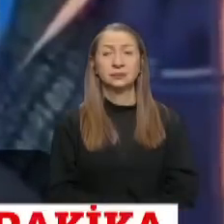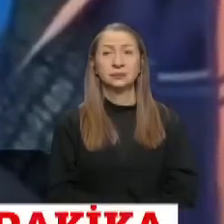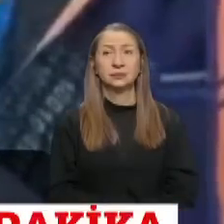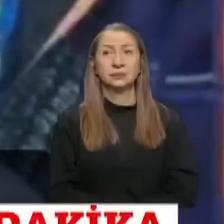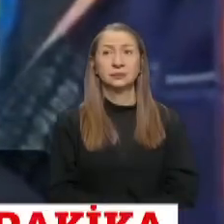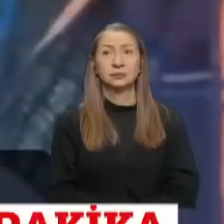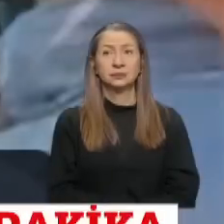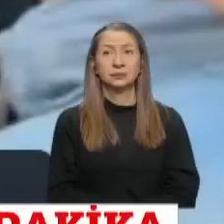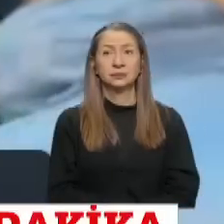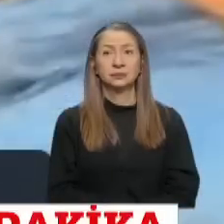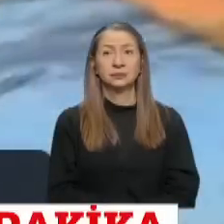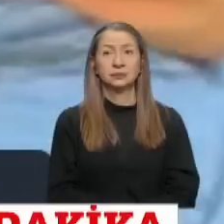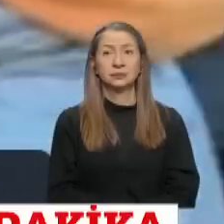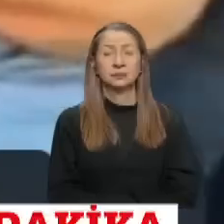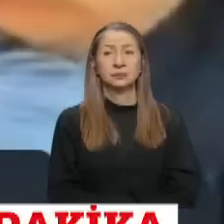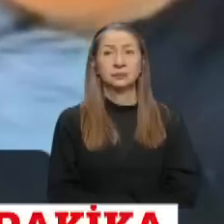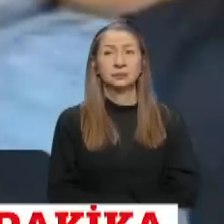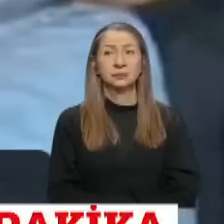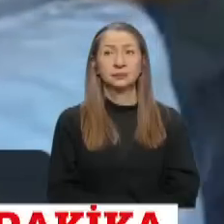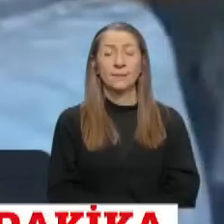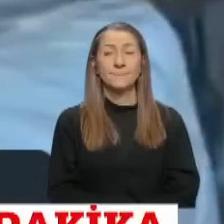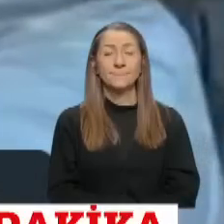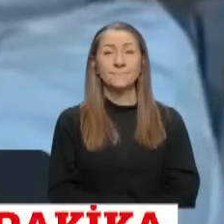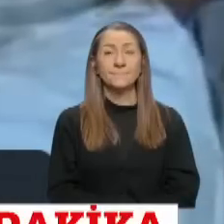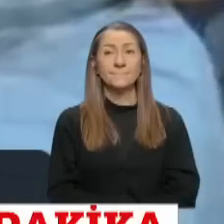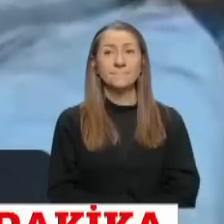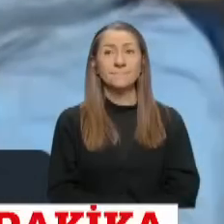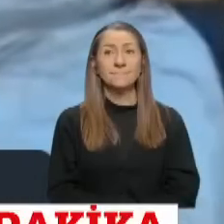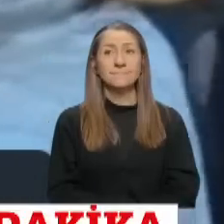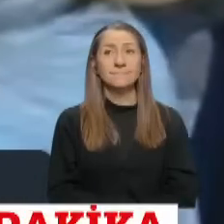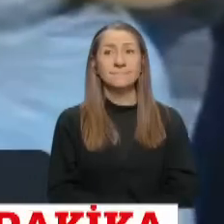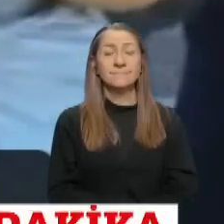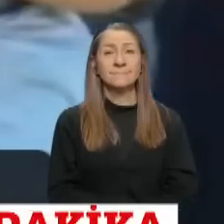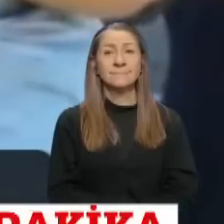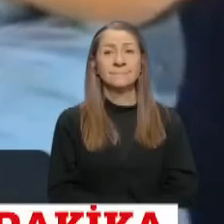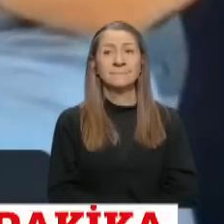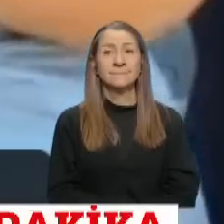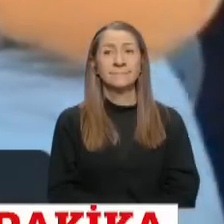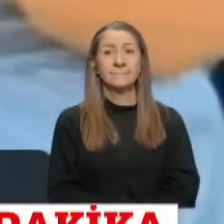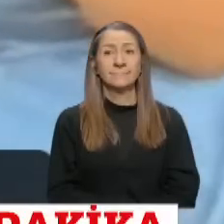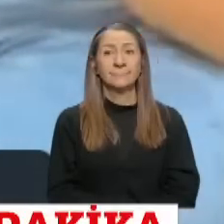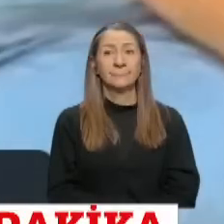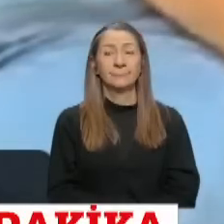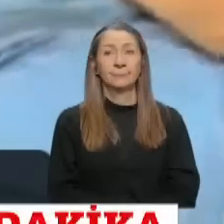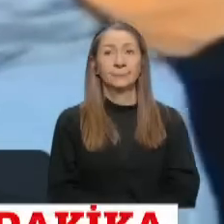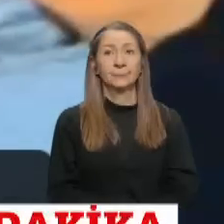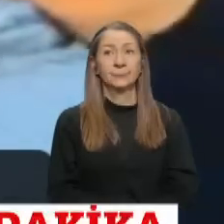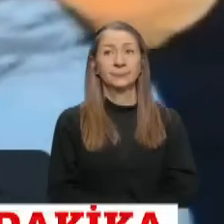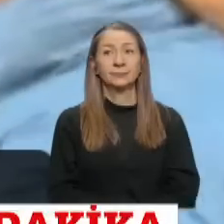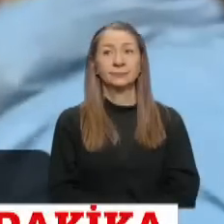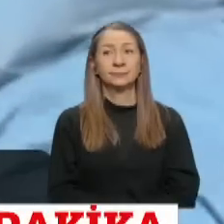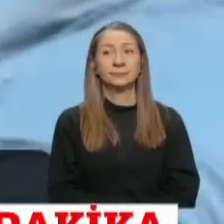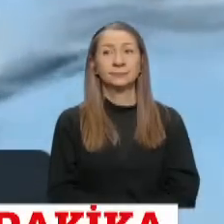bitti, anlatabiliyor muyum? Ve benim yavrum orada duruyor. Benim yavrum 3 gündür beton içinde yatıyor. Lütfen